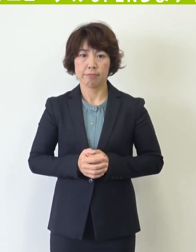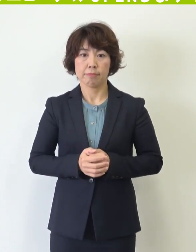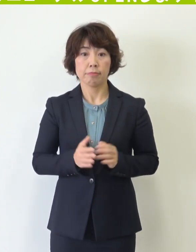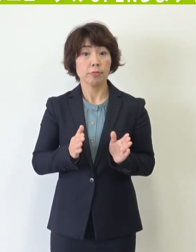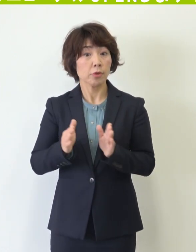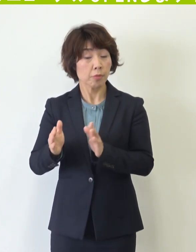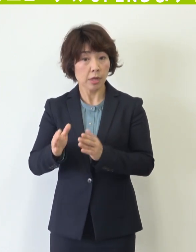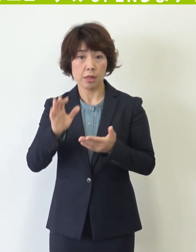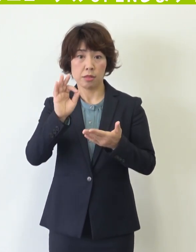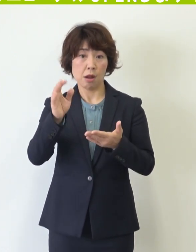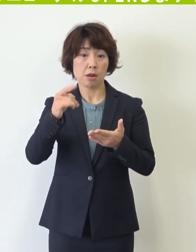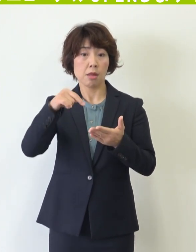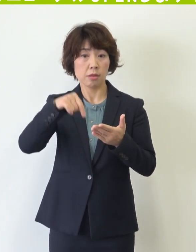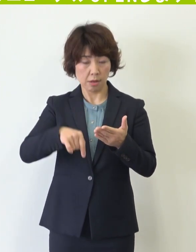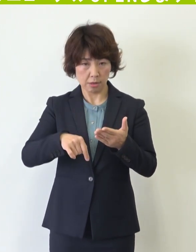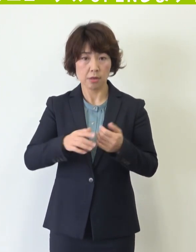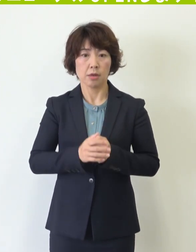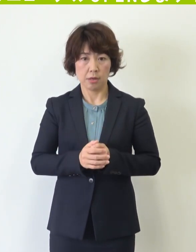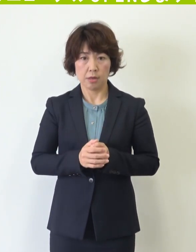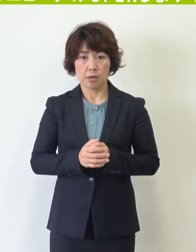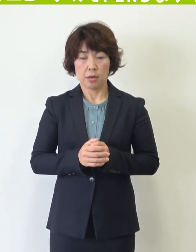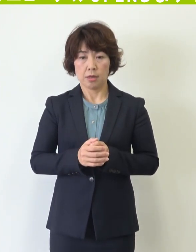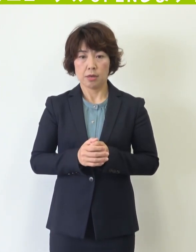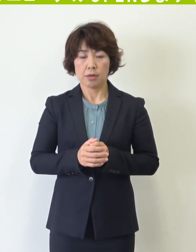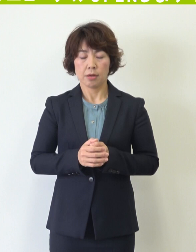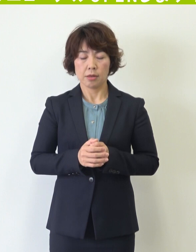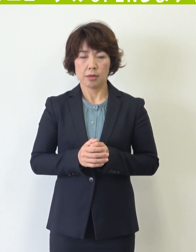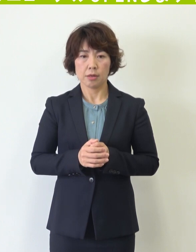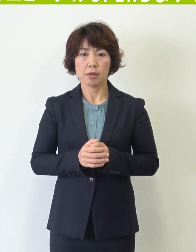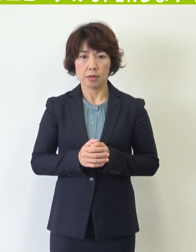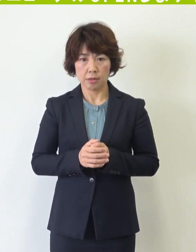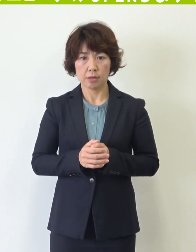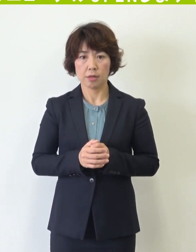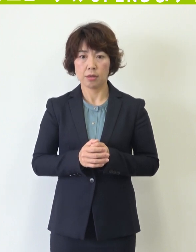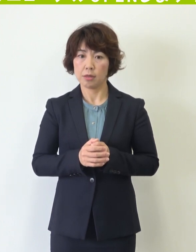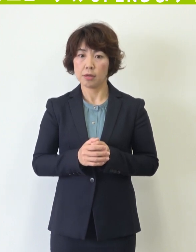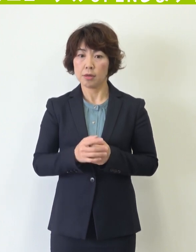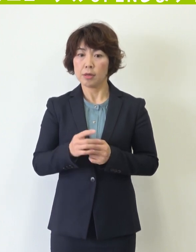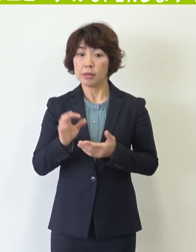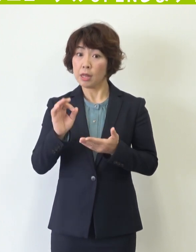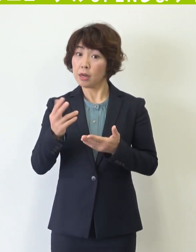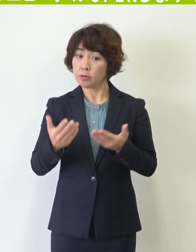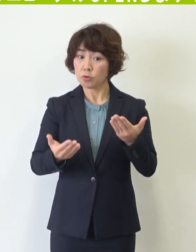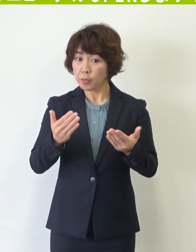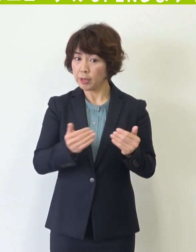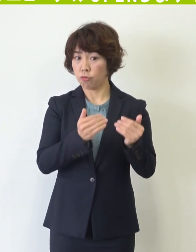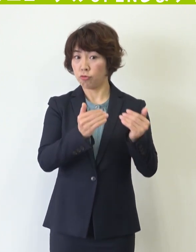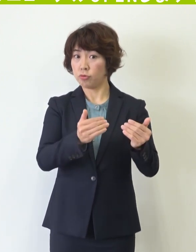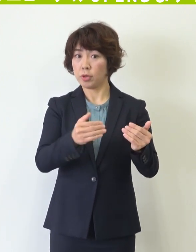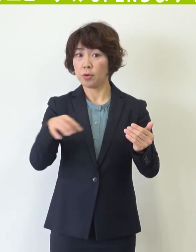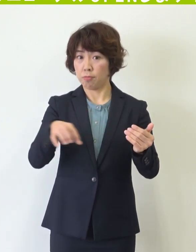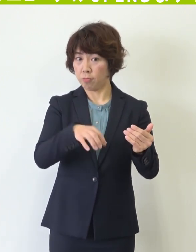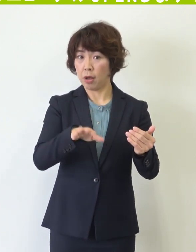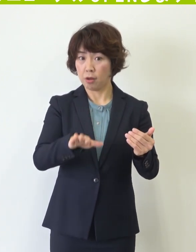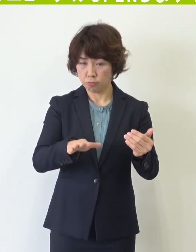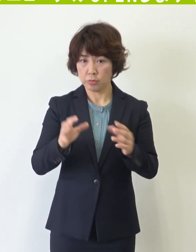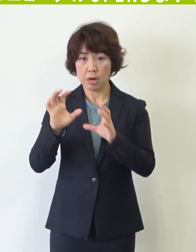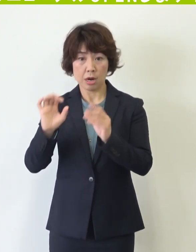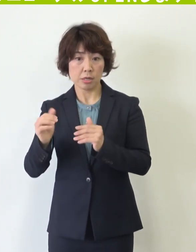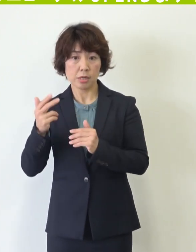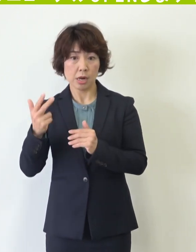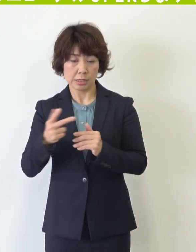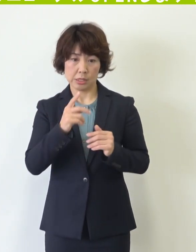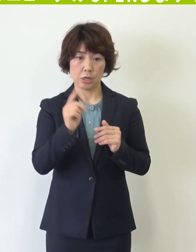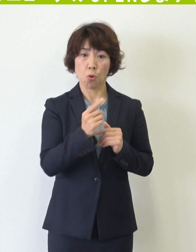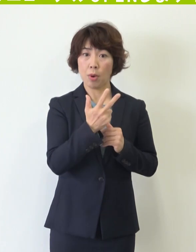ねあの奈良県内ではですねすでにあのもう少し上をいっておられるところがやはり橿原市さに来